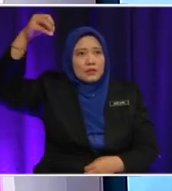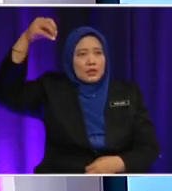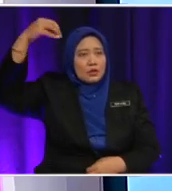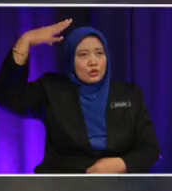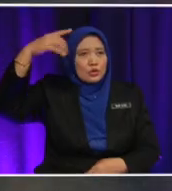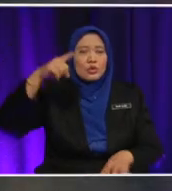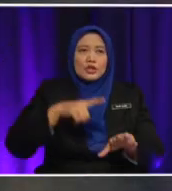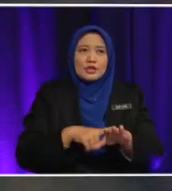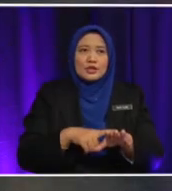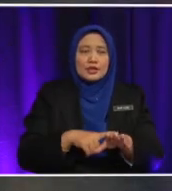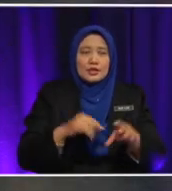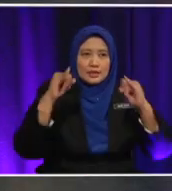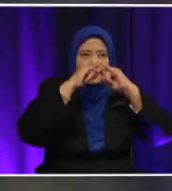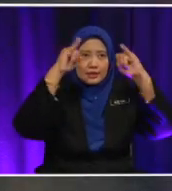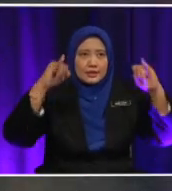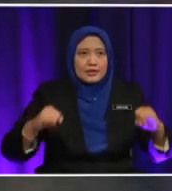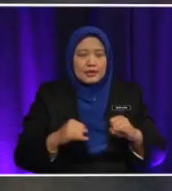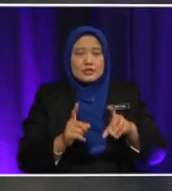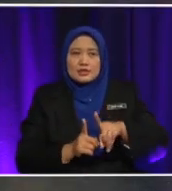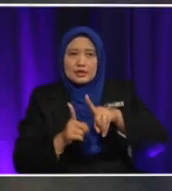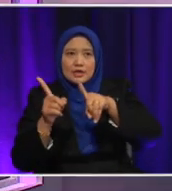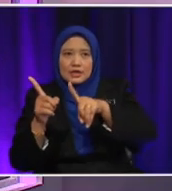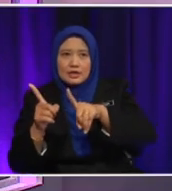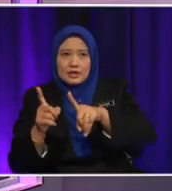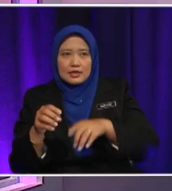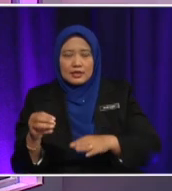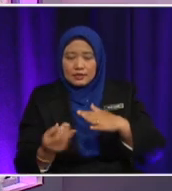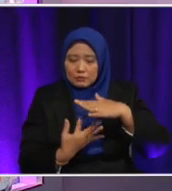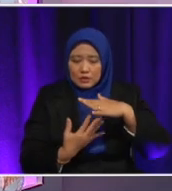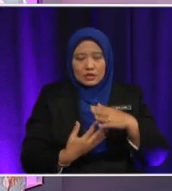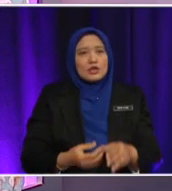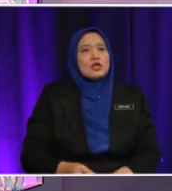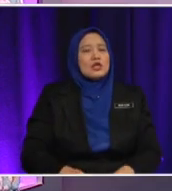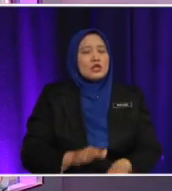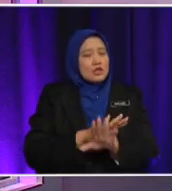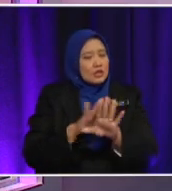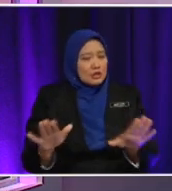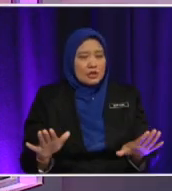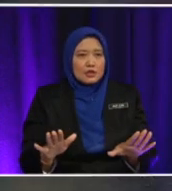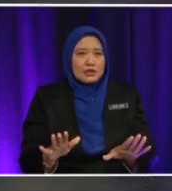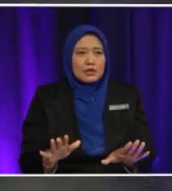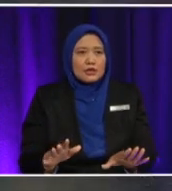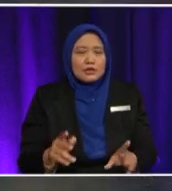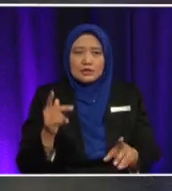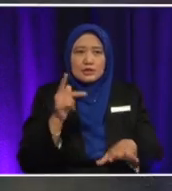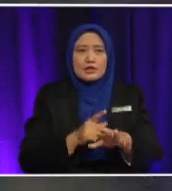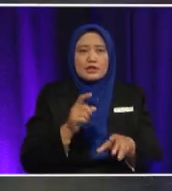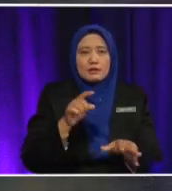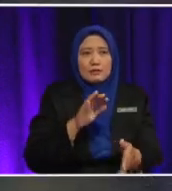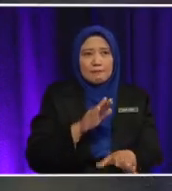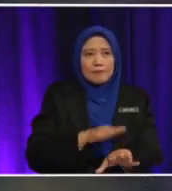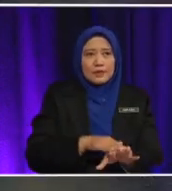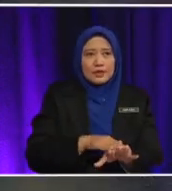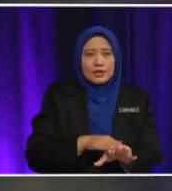sini tapi basi lagi boleh melalui Simpang Simpang yang lain Jadi itu perbedaan antara